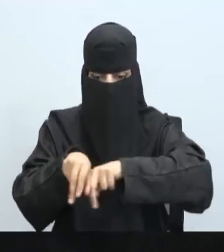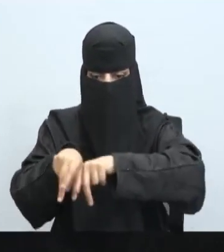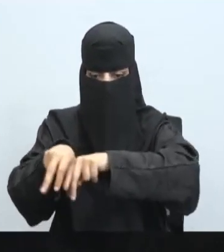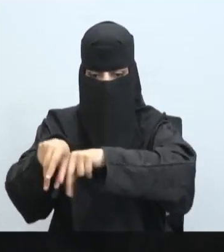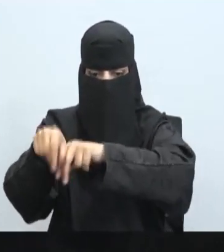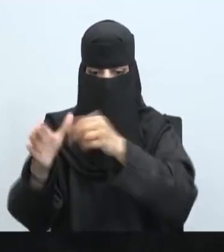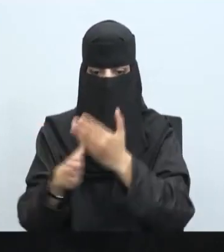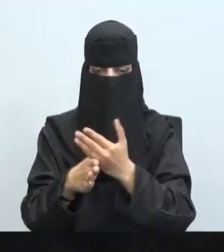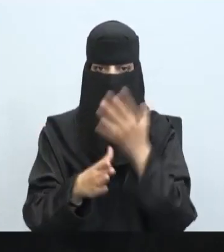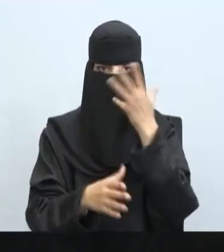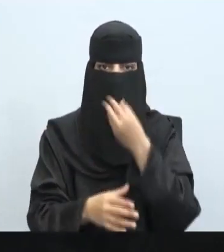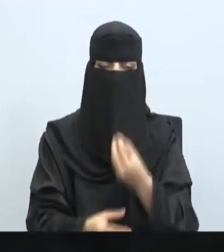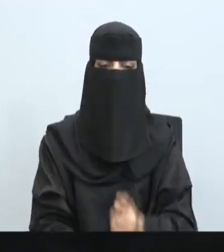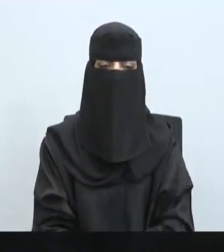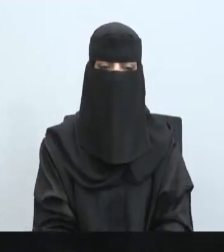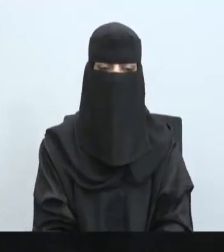وحيوانيه